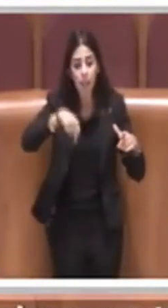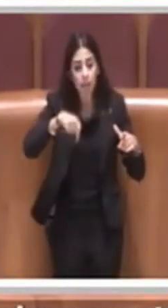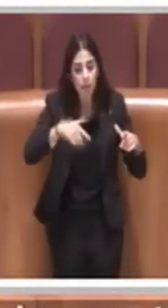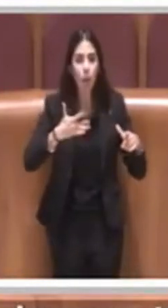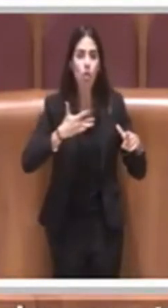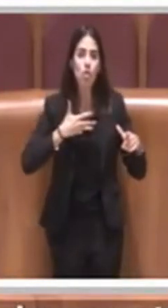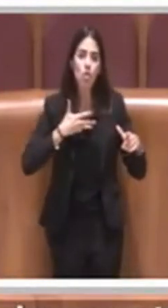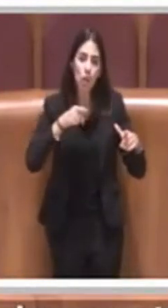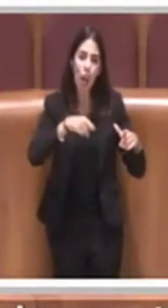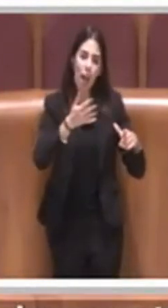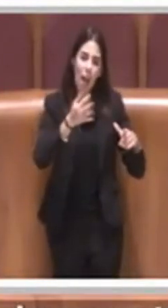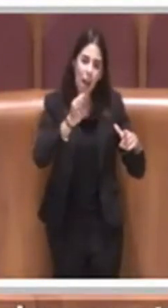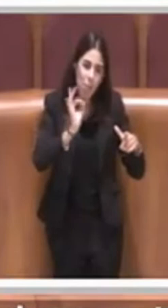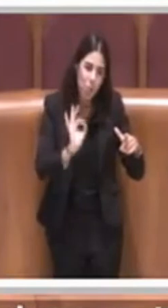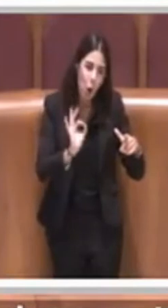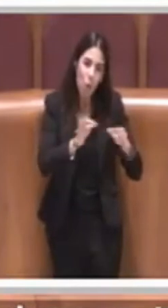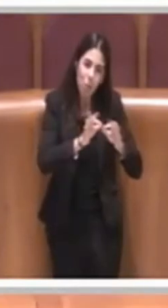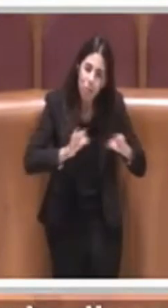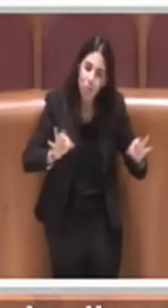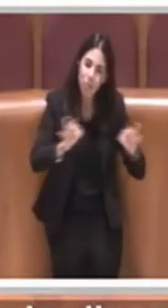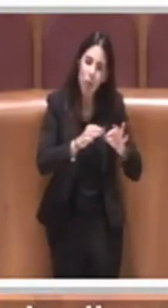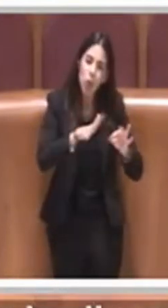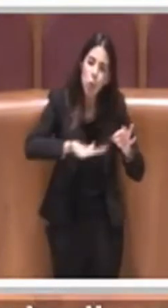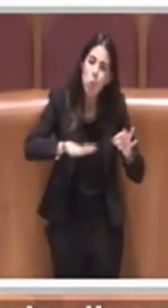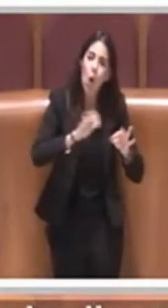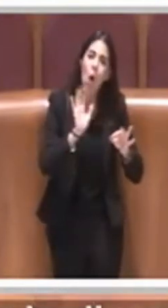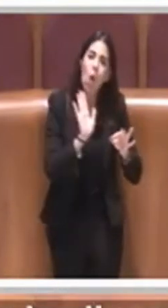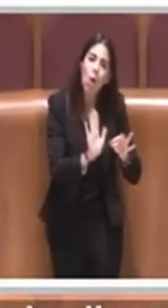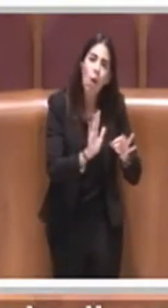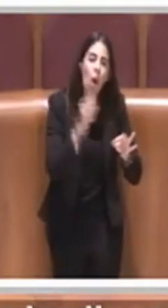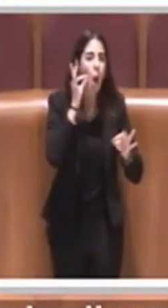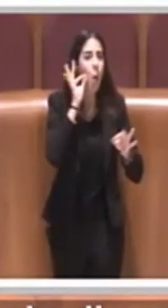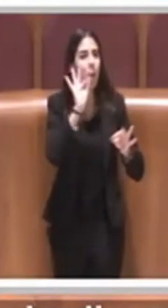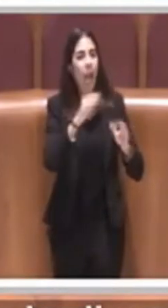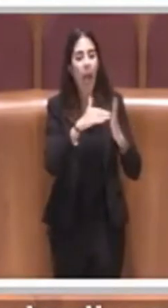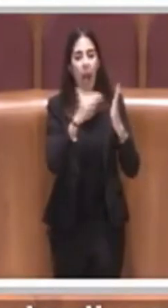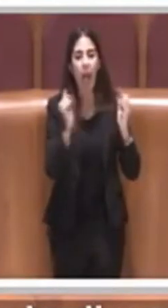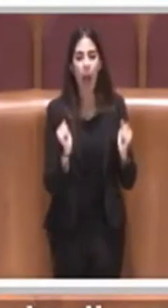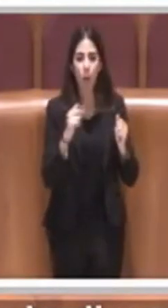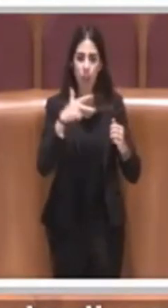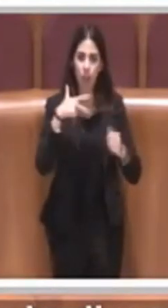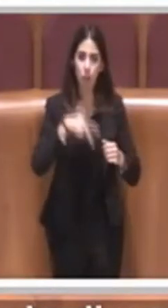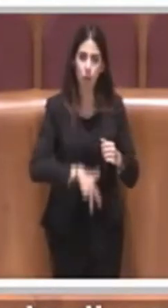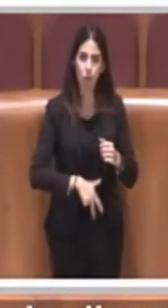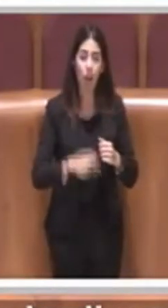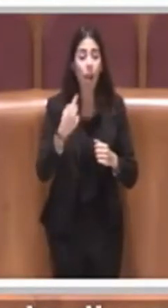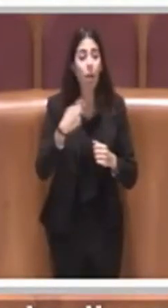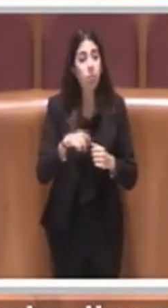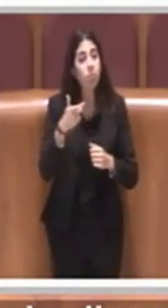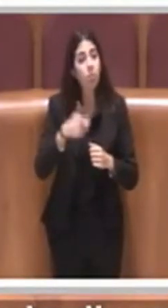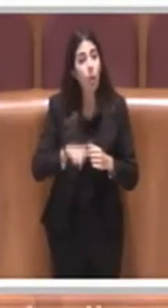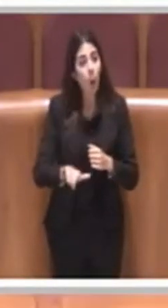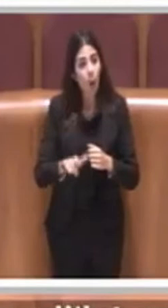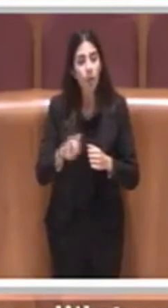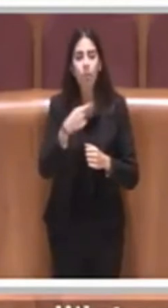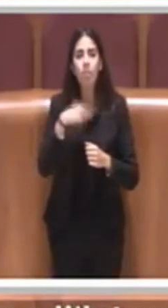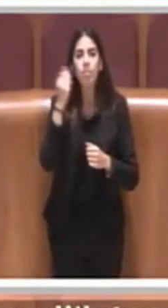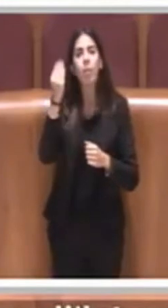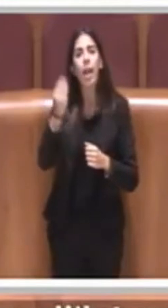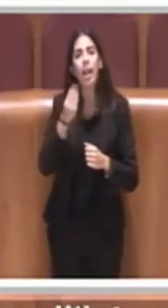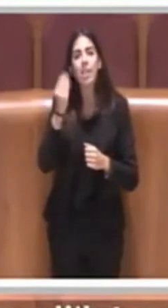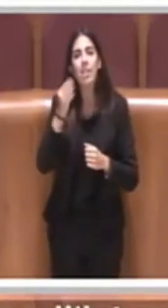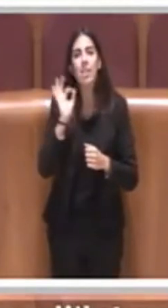SUL in housing sociale. Questo perché riteniamo che proprio perché l'housing è una